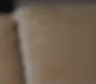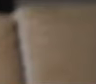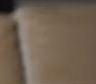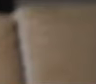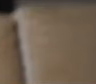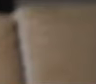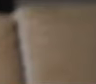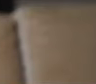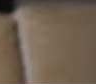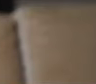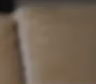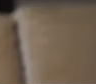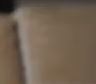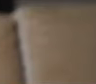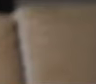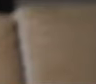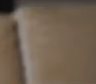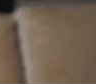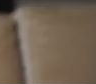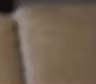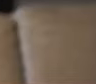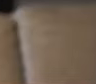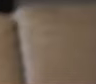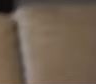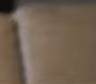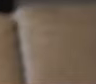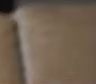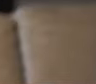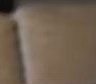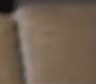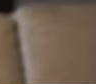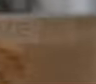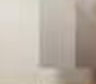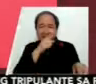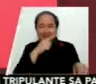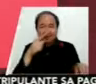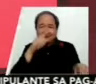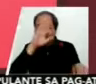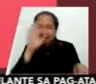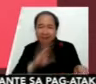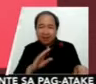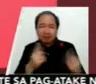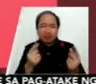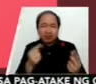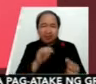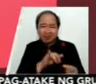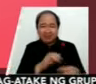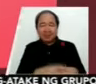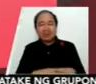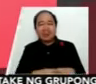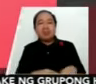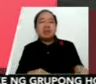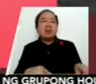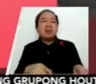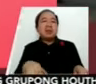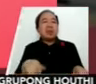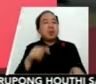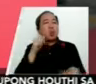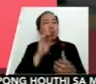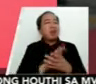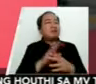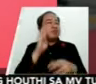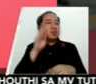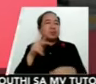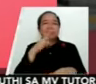di ba you're going to laugh? Mm-hmm. Tama ba yan? Mm-hmm. Even Lenny never did that. Sadya niyang hindi pinansin si VP Sara sa tarmac nung paalis